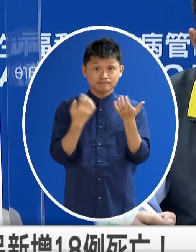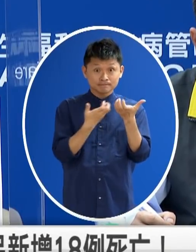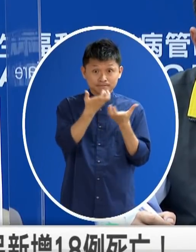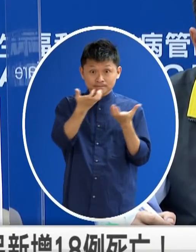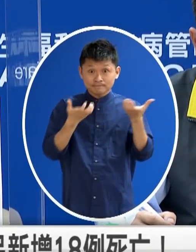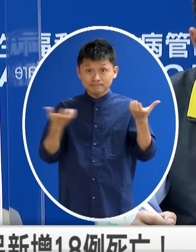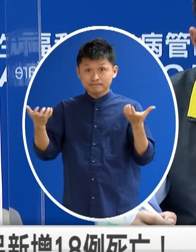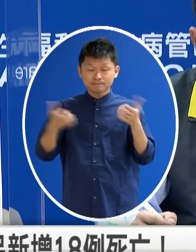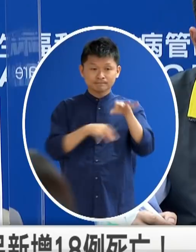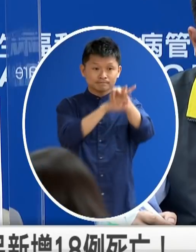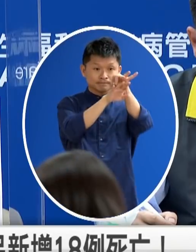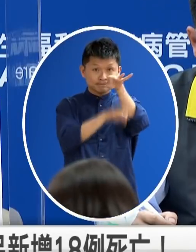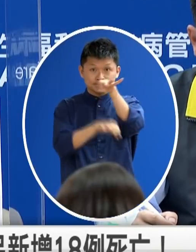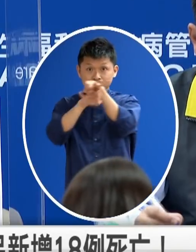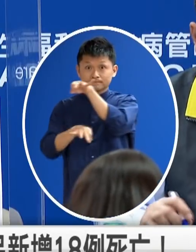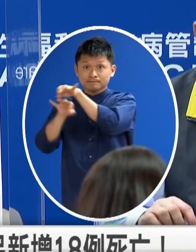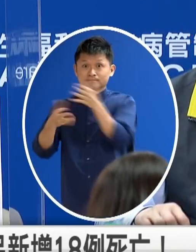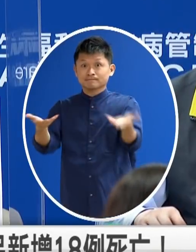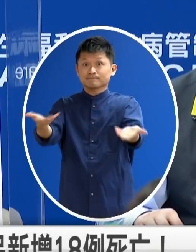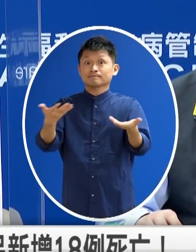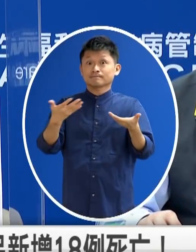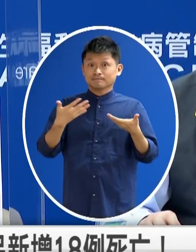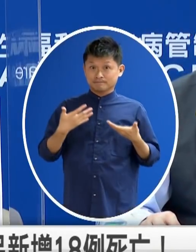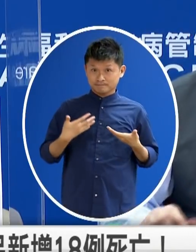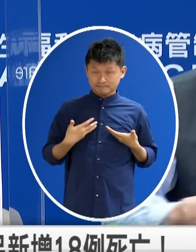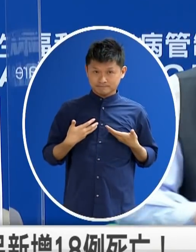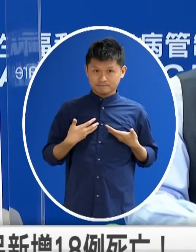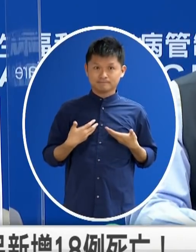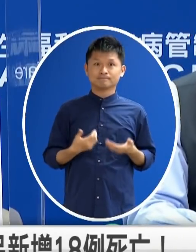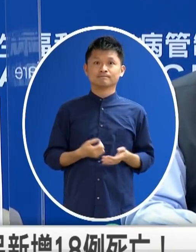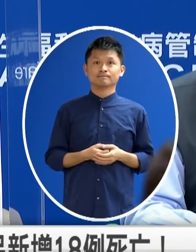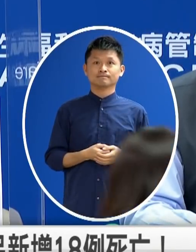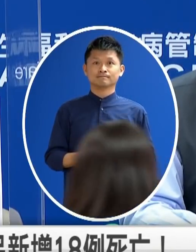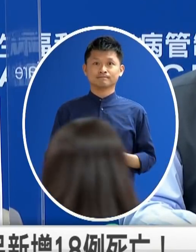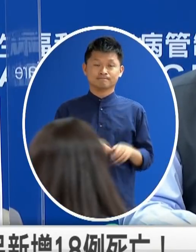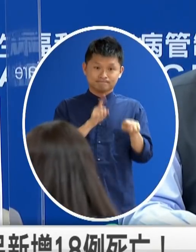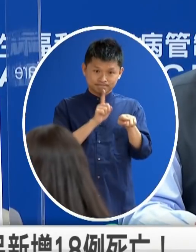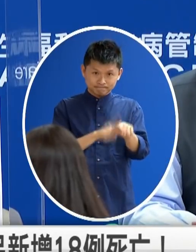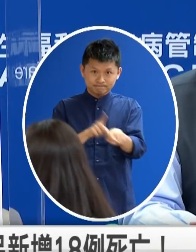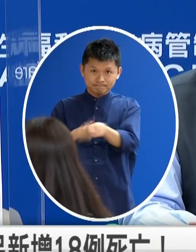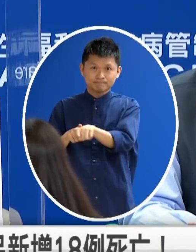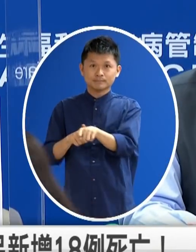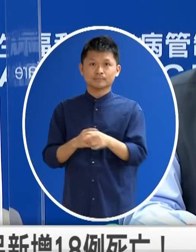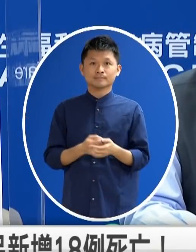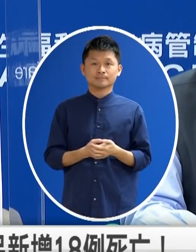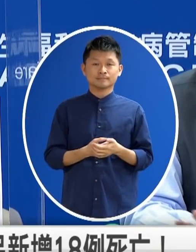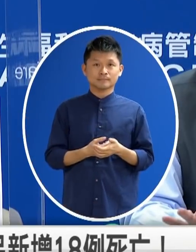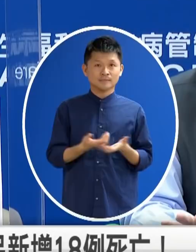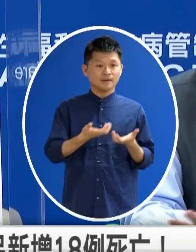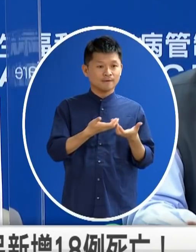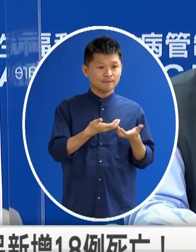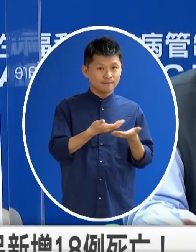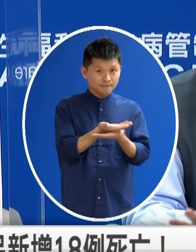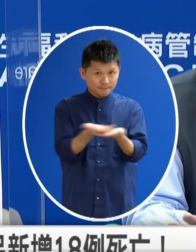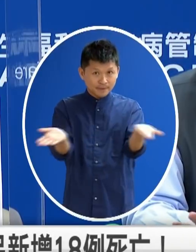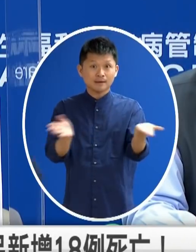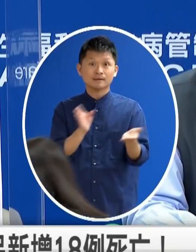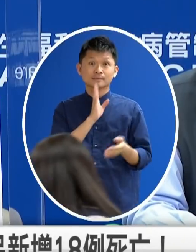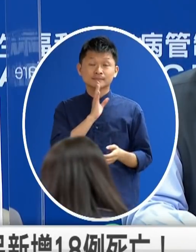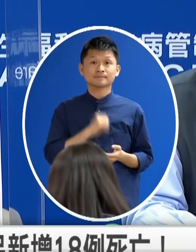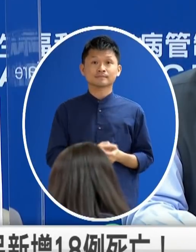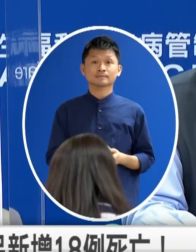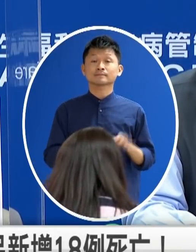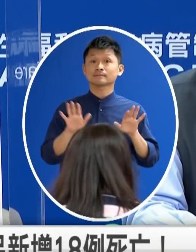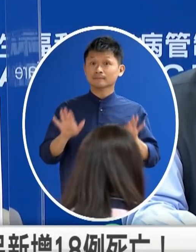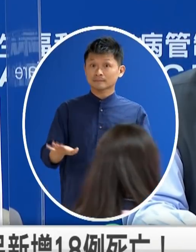照造册，造册的数目然后一定的层数去分级。不过这里面我们